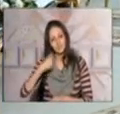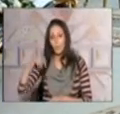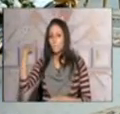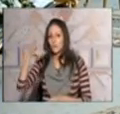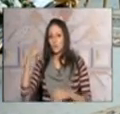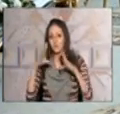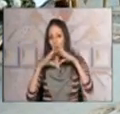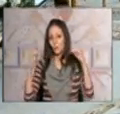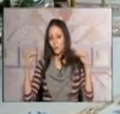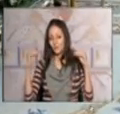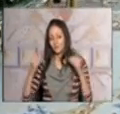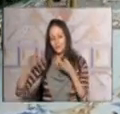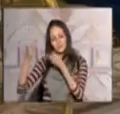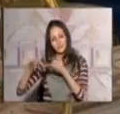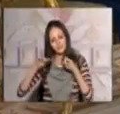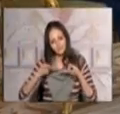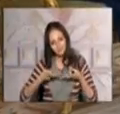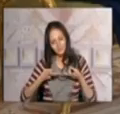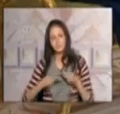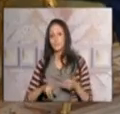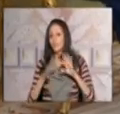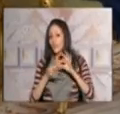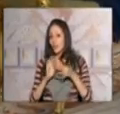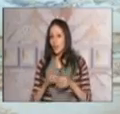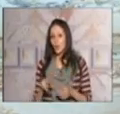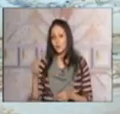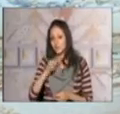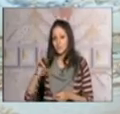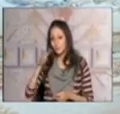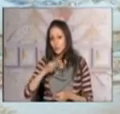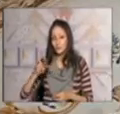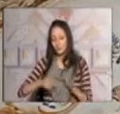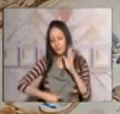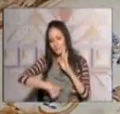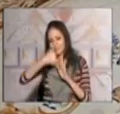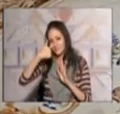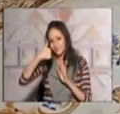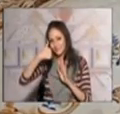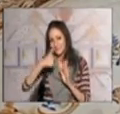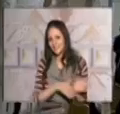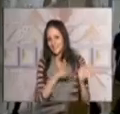مصر، مثمناً سيادته العلاقات الثنائية المتميزة بين مصر ورومانيا.